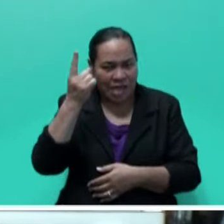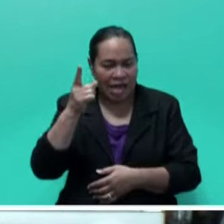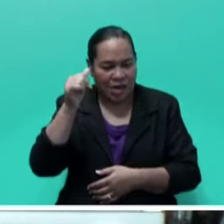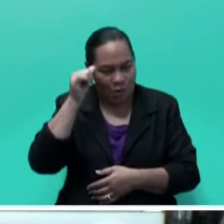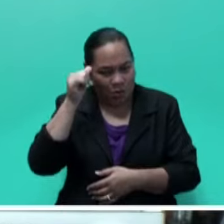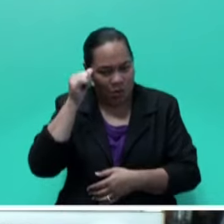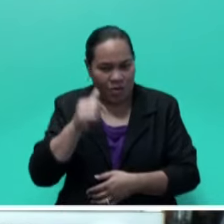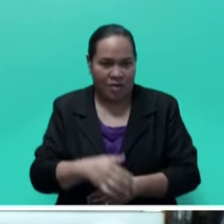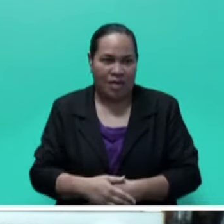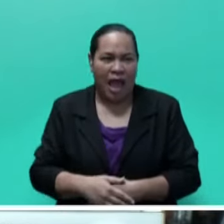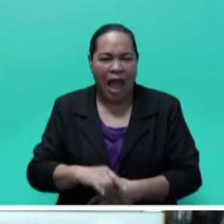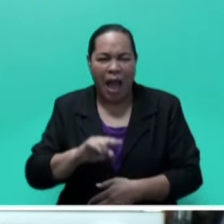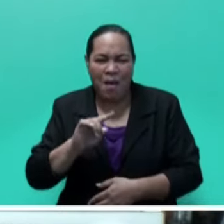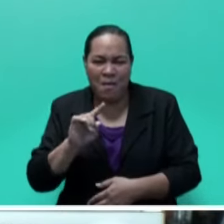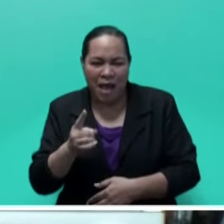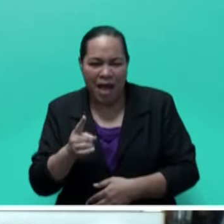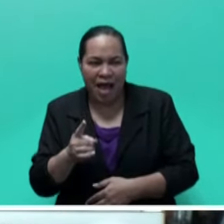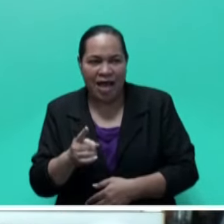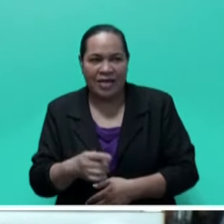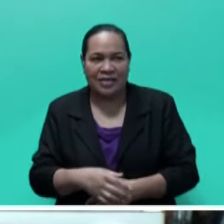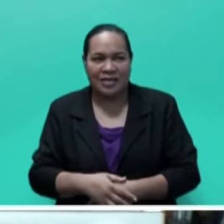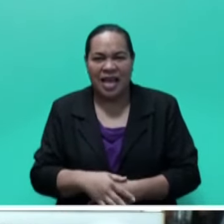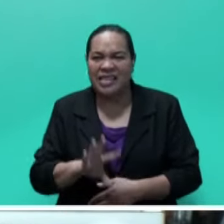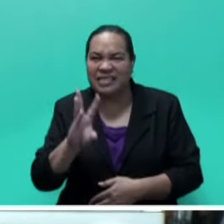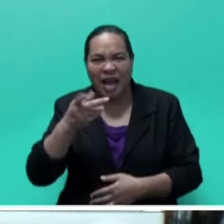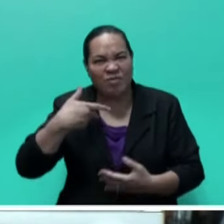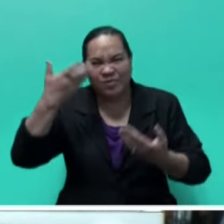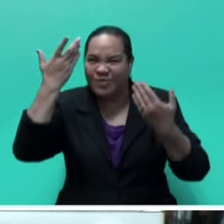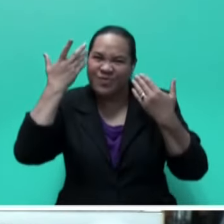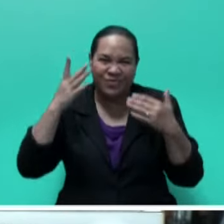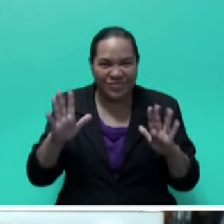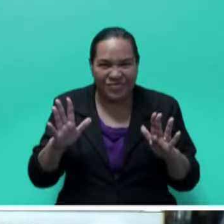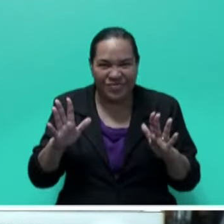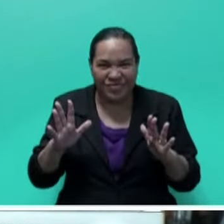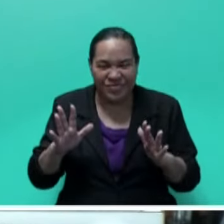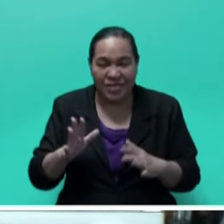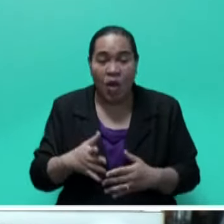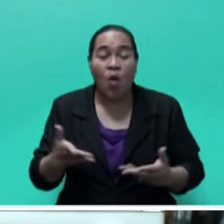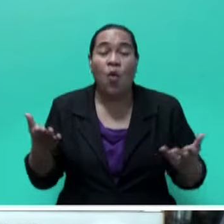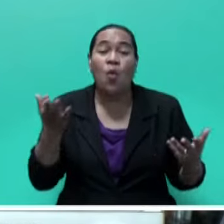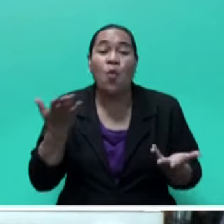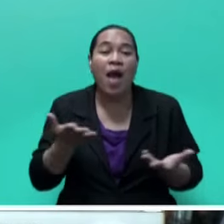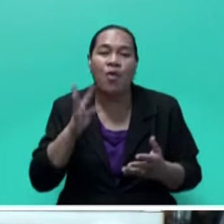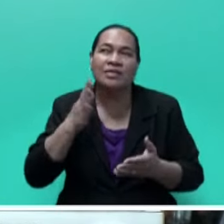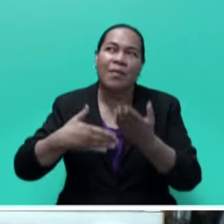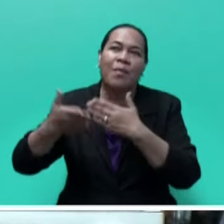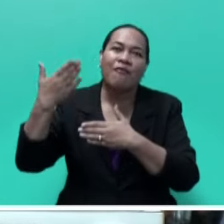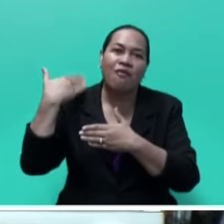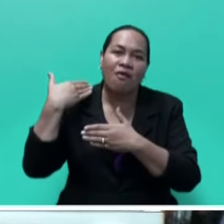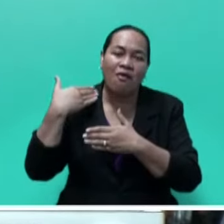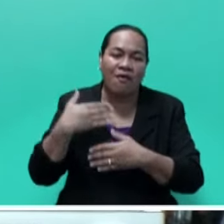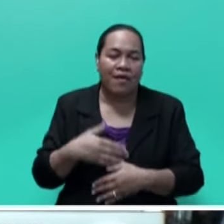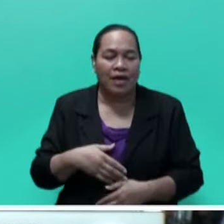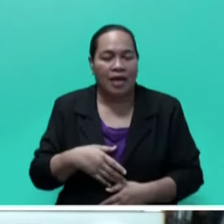kana senga ni matata we ira so antavo toka na ela ni